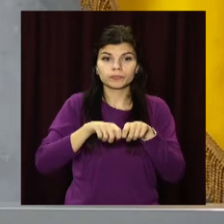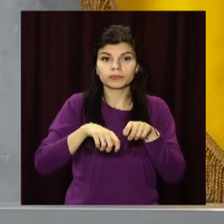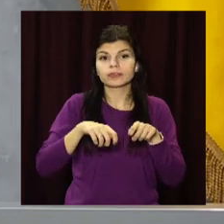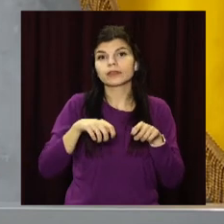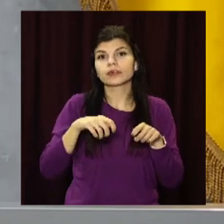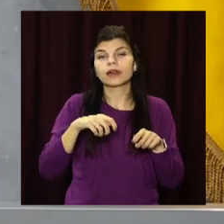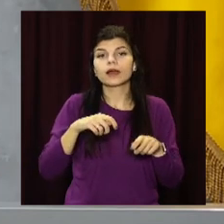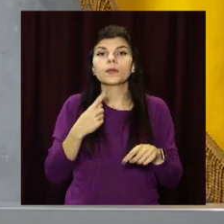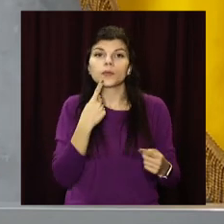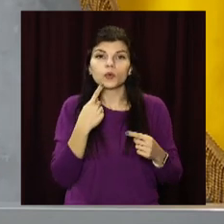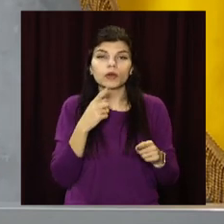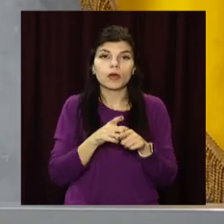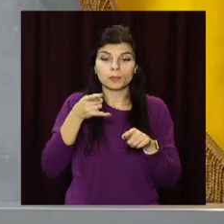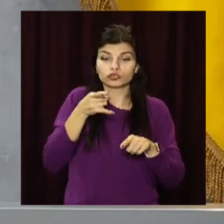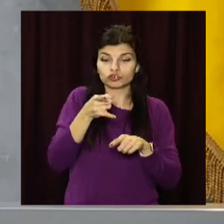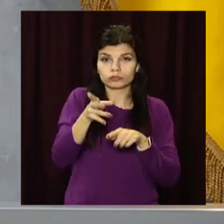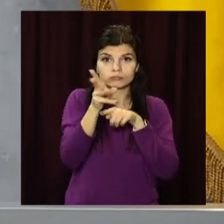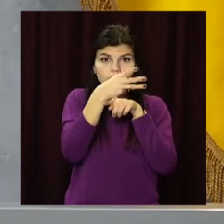для тестування. Після того, за